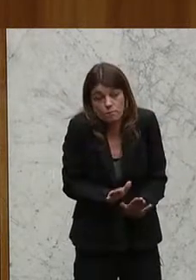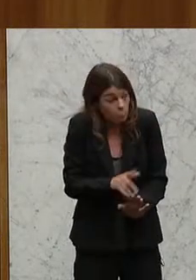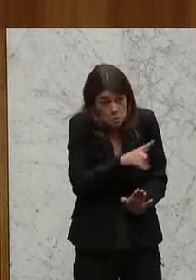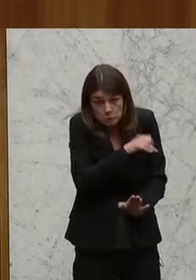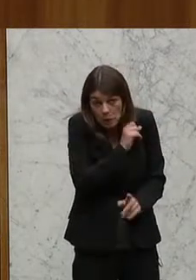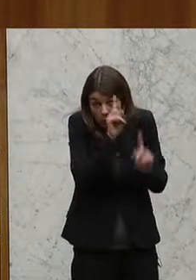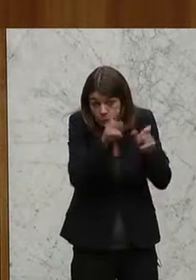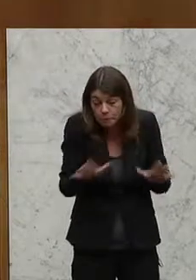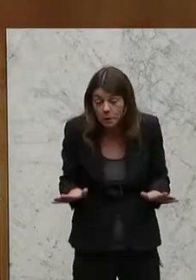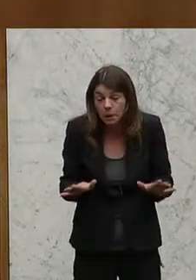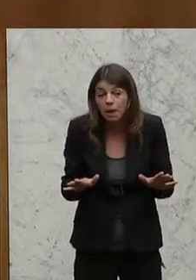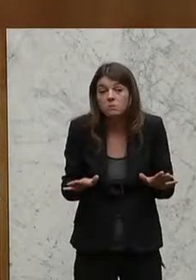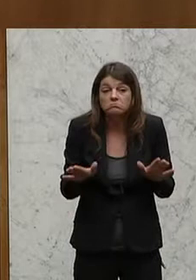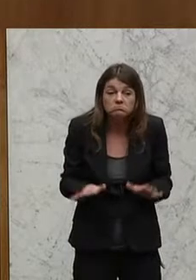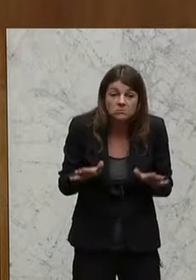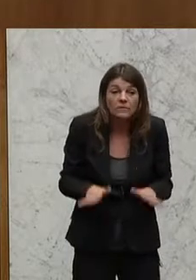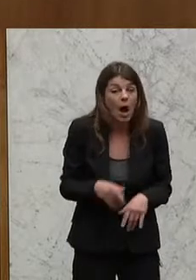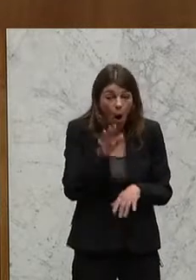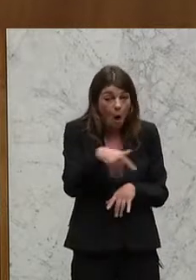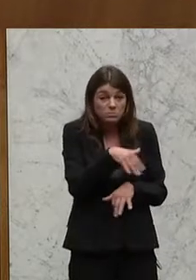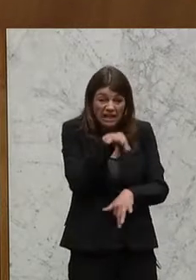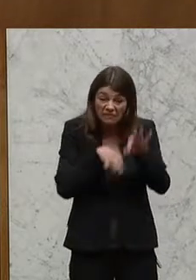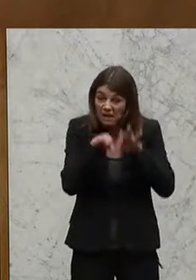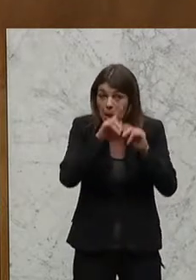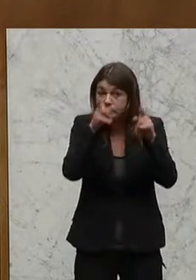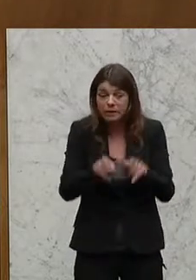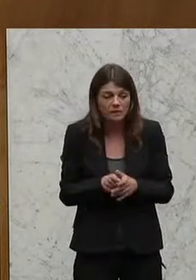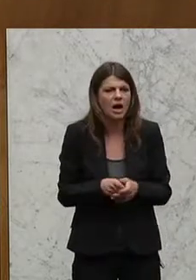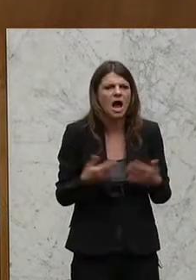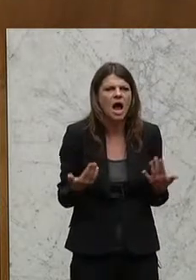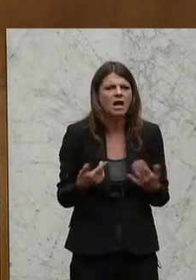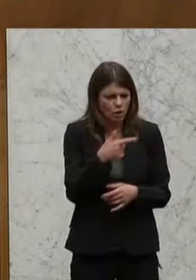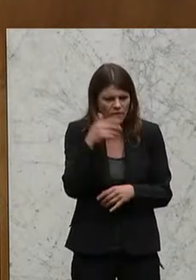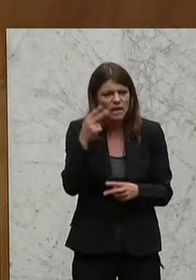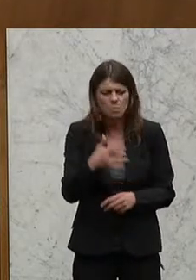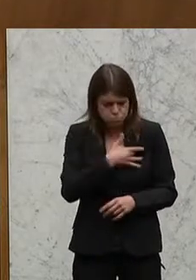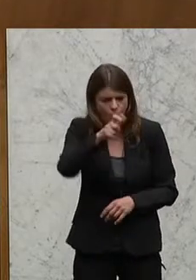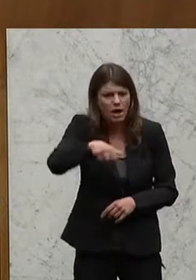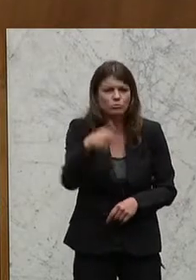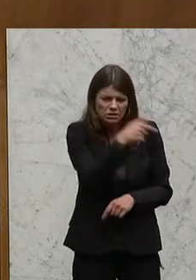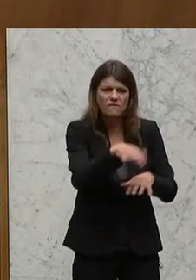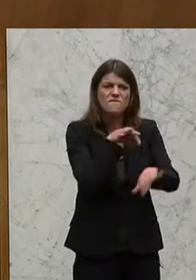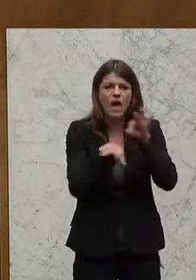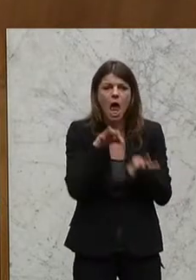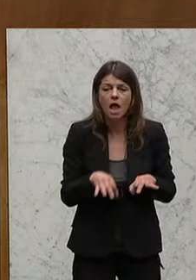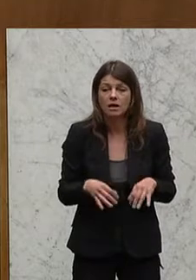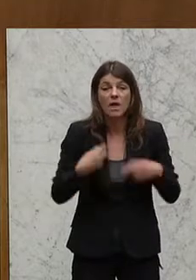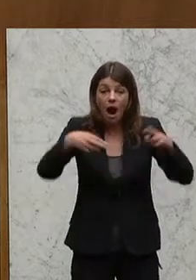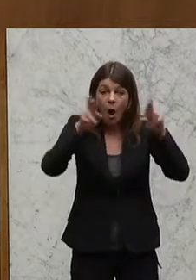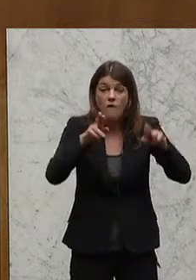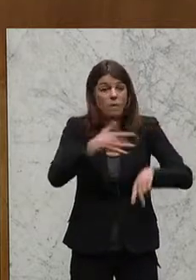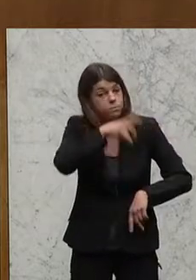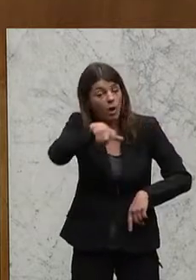Sie es schaffen werden. Denn Sie müssen ja gewählt werden. Sie müssen vom Bürger gewählt werden. Und ich kann dem Bürger, ich hoffe, es hören einige